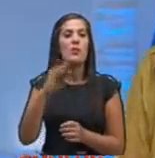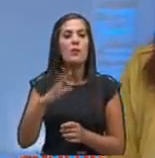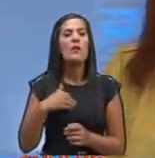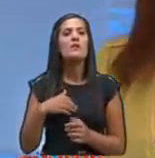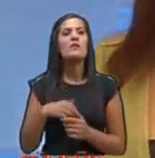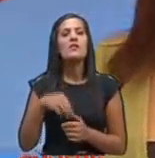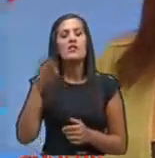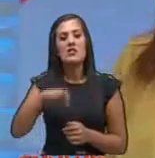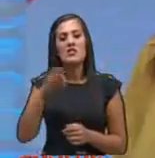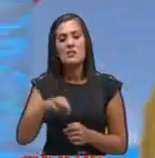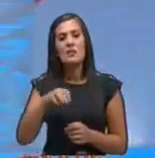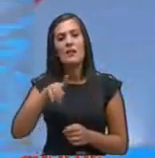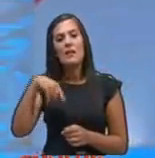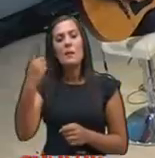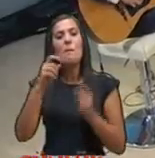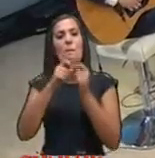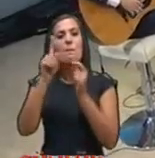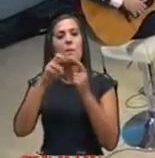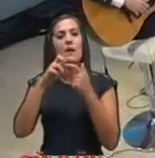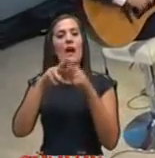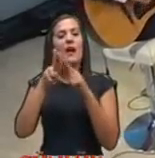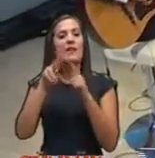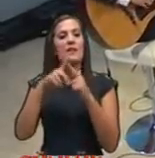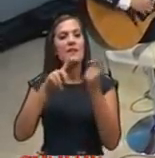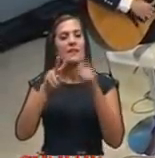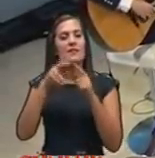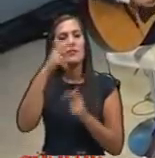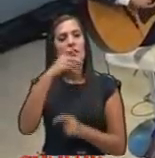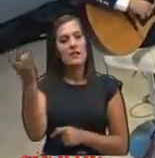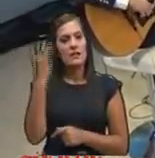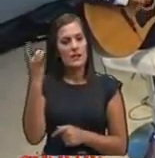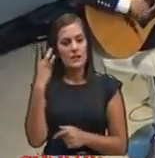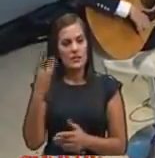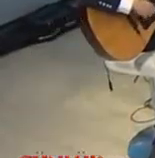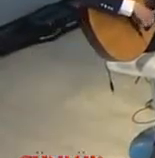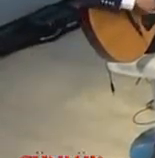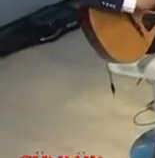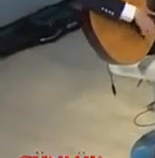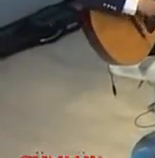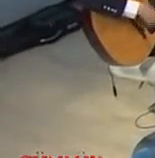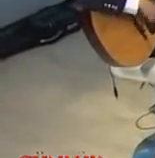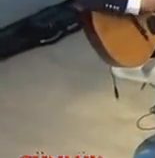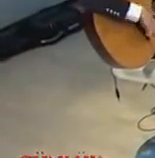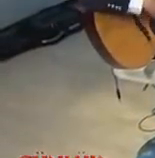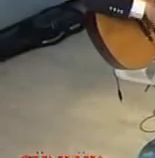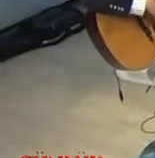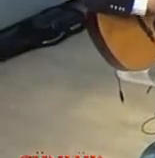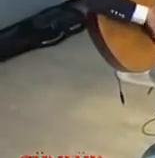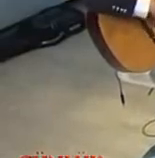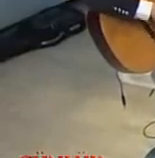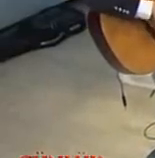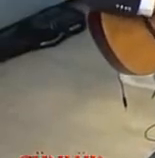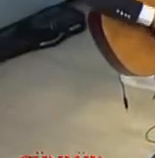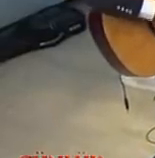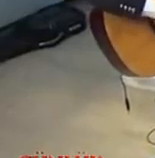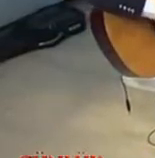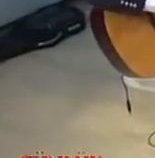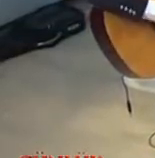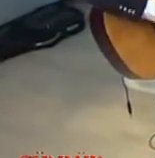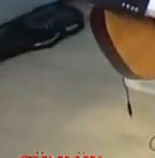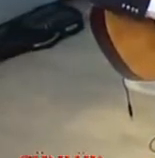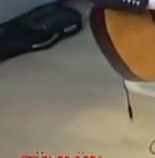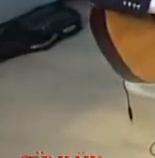İşte eşim, bunu özellikle, hayır bunları özellikle söylemeni istiyorum. Çünkü şöyle bir şey çıkmış camiada, o ortamda, işte